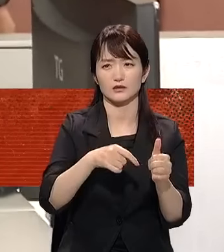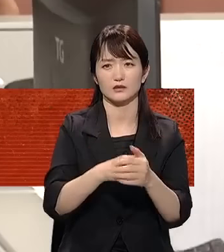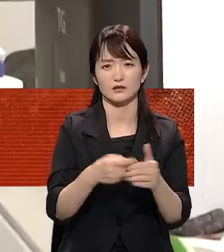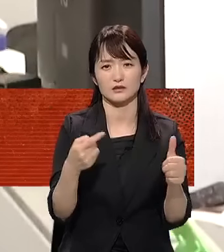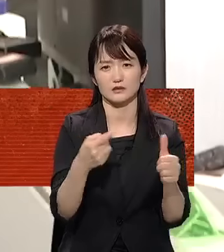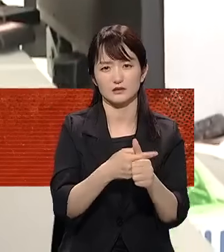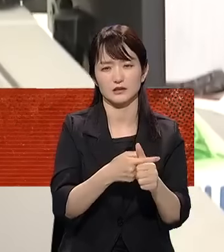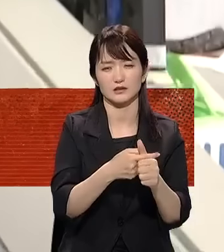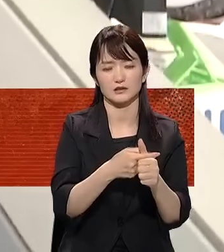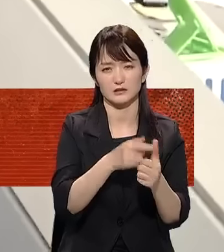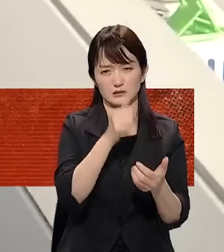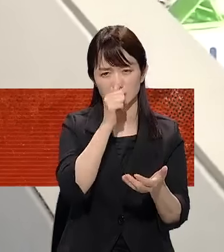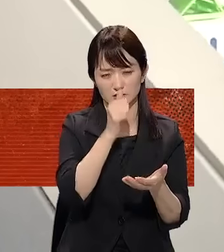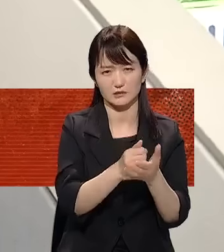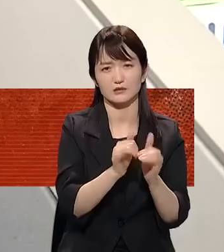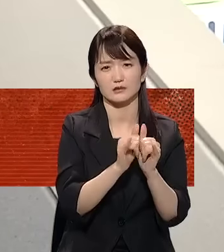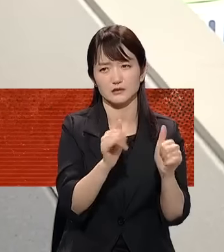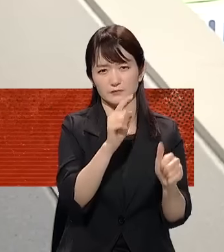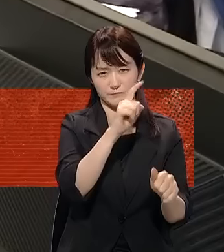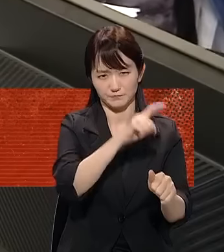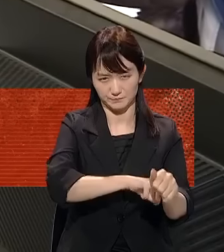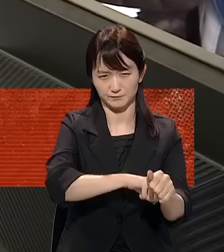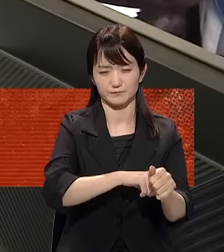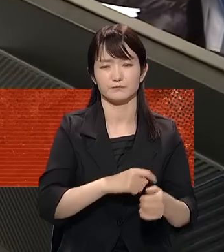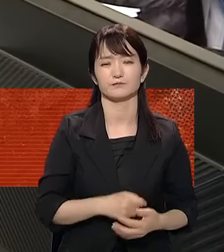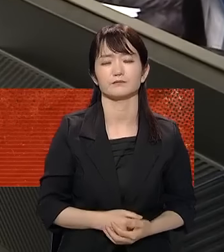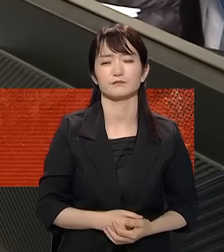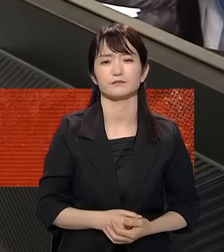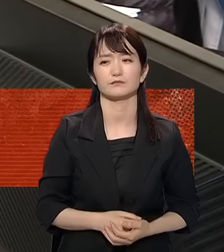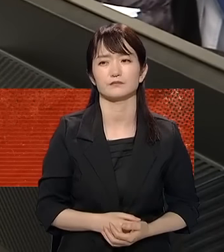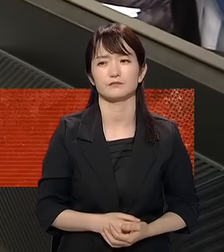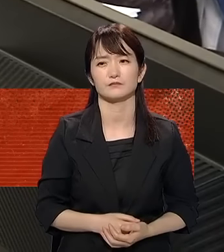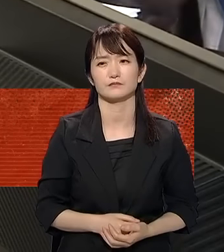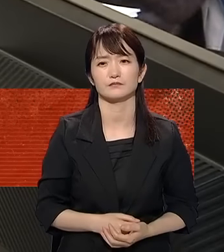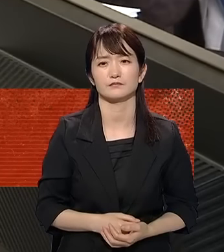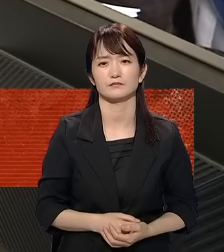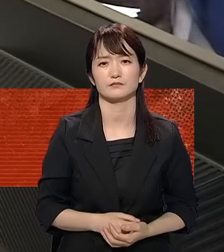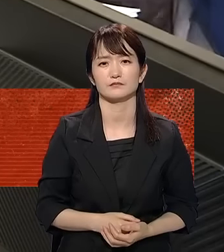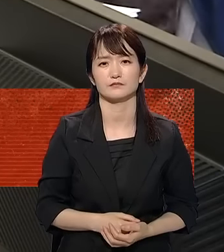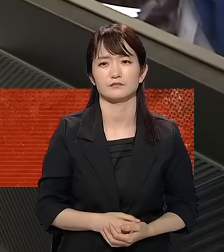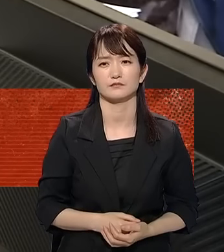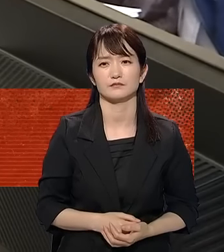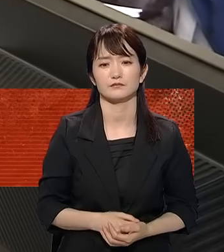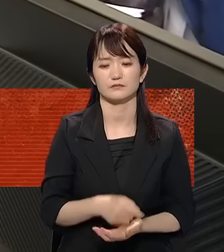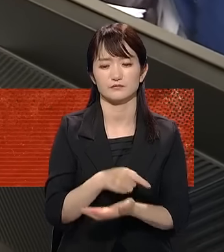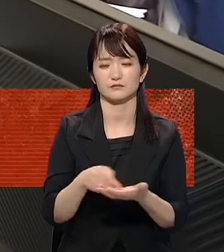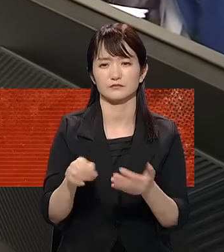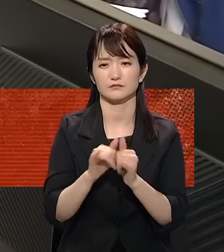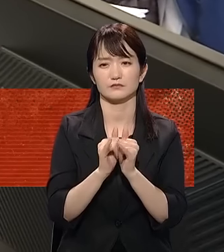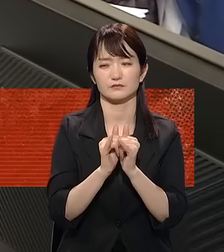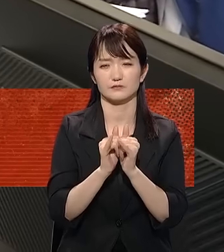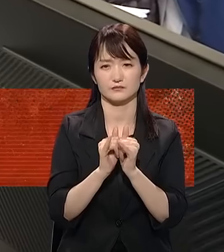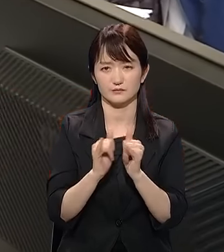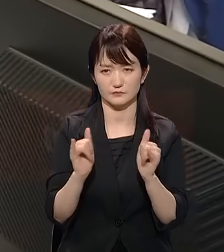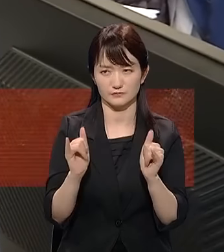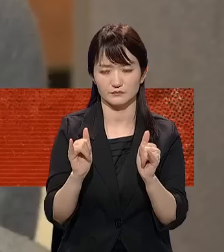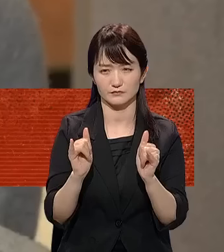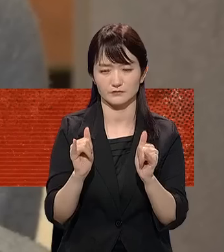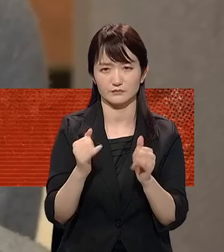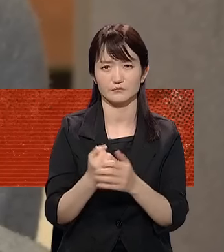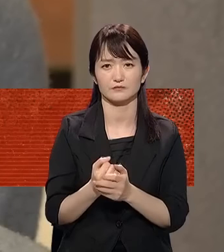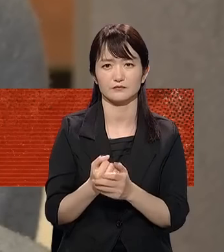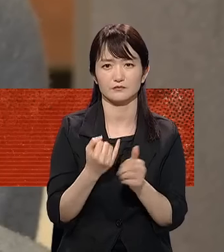살인범으로 이게 체포가 됐던 건데 사건 당일날 그 피해자 장인 집 근처에 범인으로 추정되는